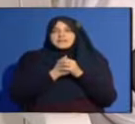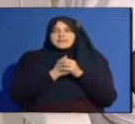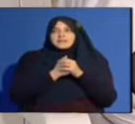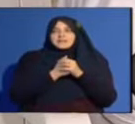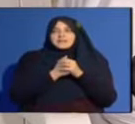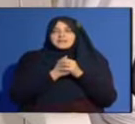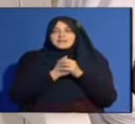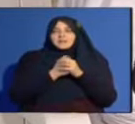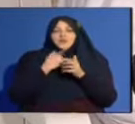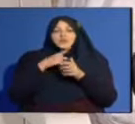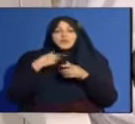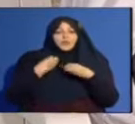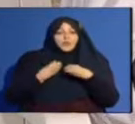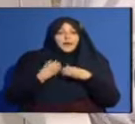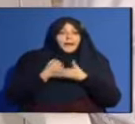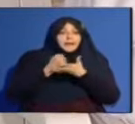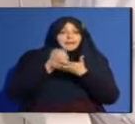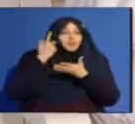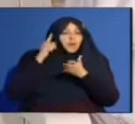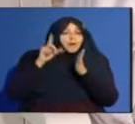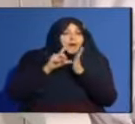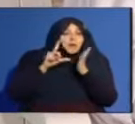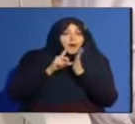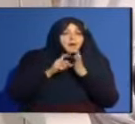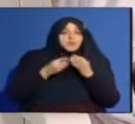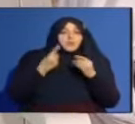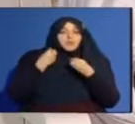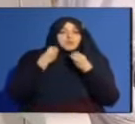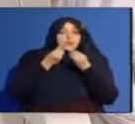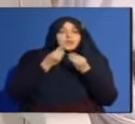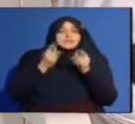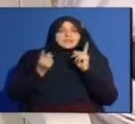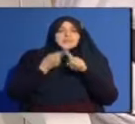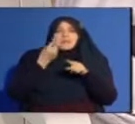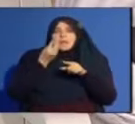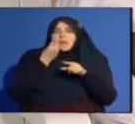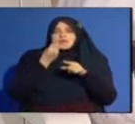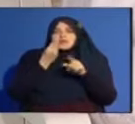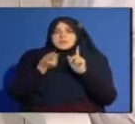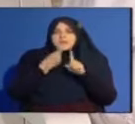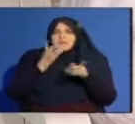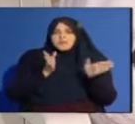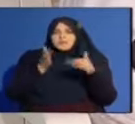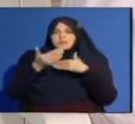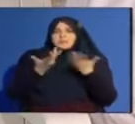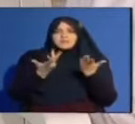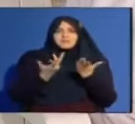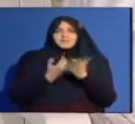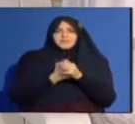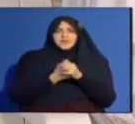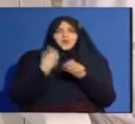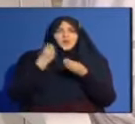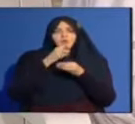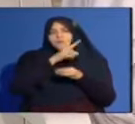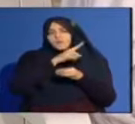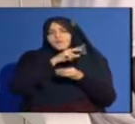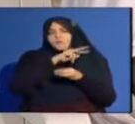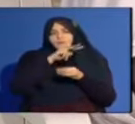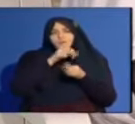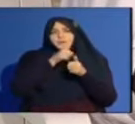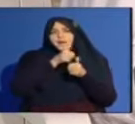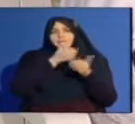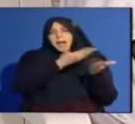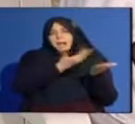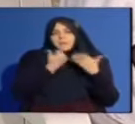من اجل تخصيص يعني ماكولات لهؤلاء، ولا انتم بالتنظيم نتاعكم تجيب لهم الماكله، ولا شوفوا اي طريقه